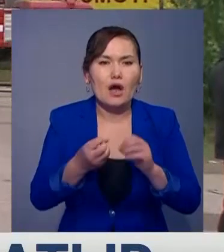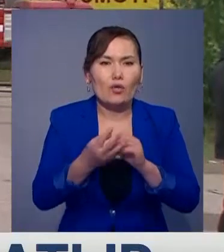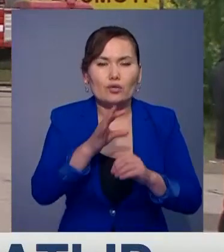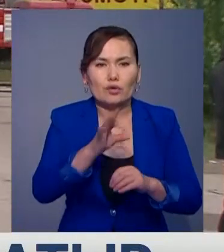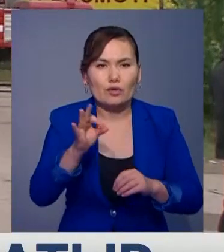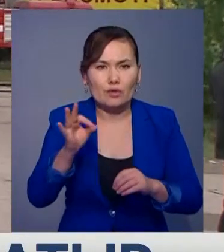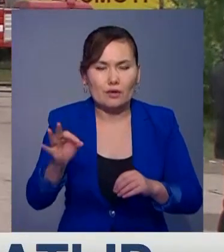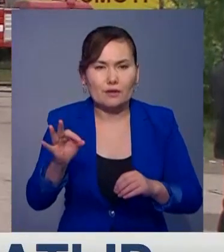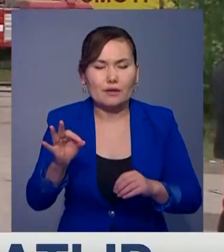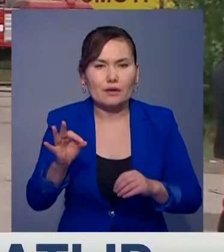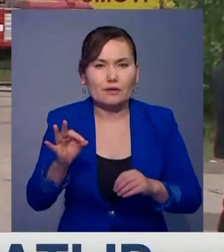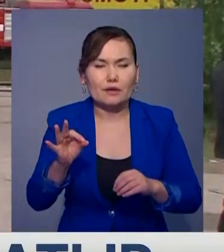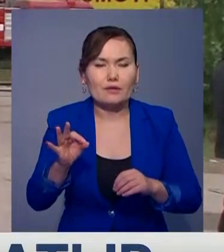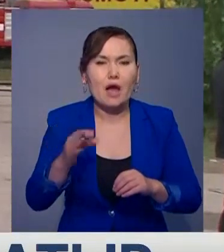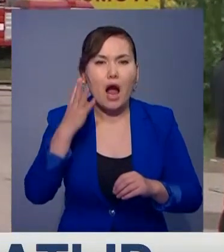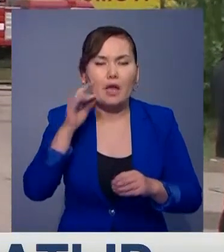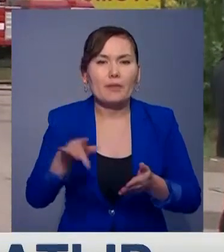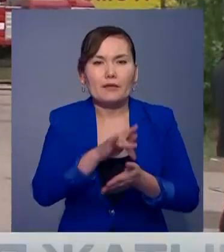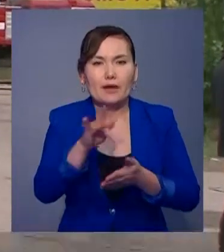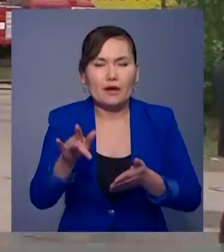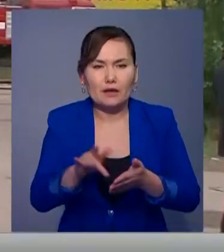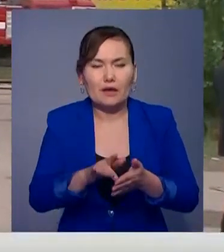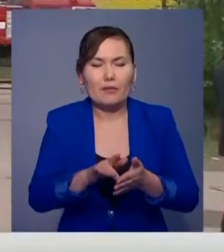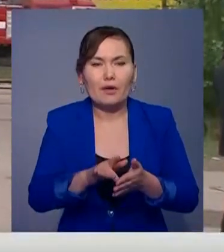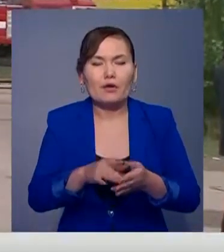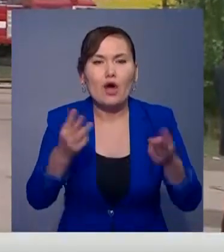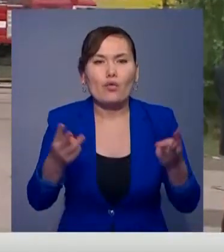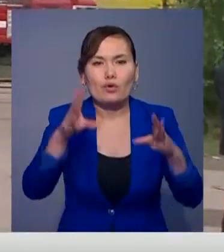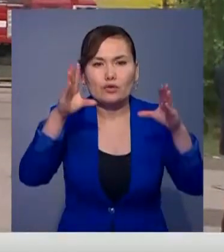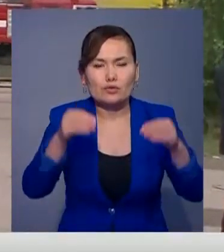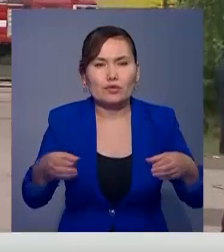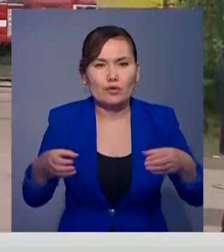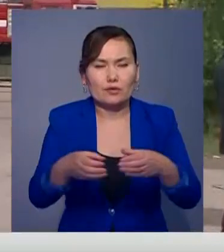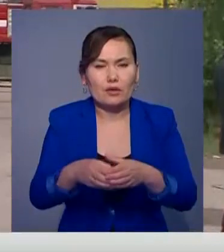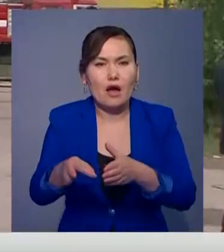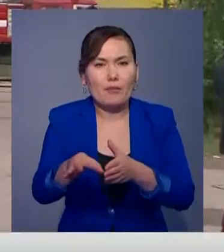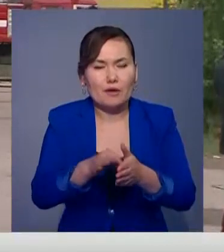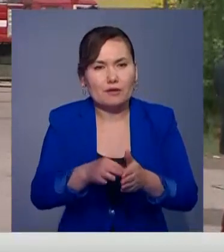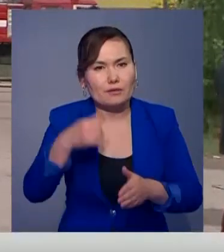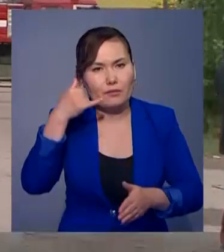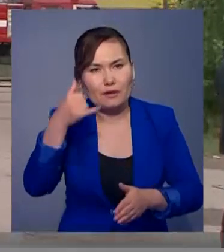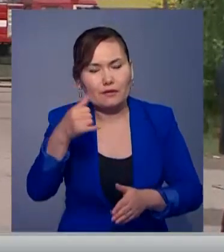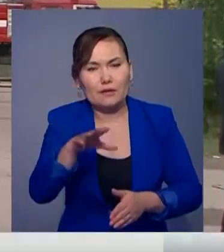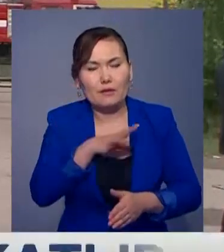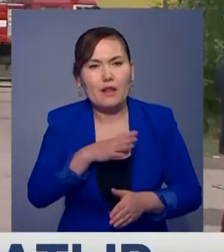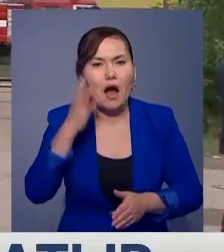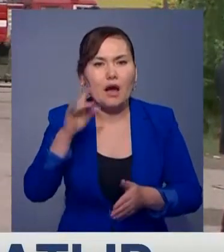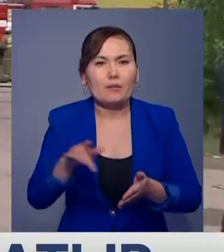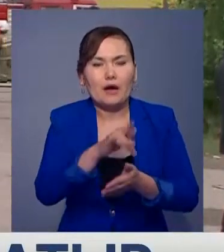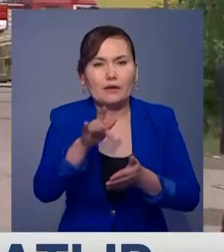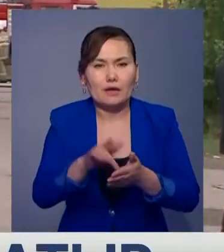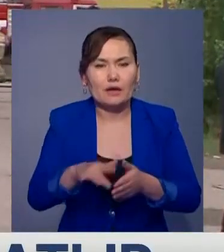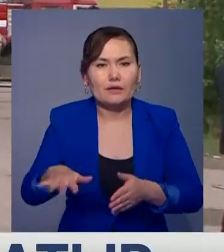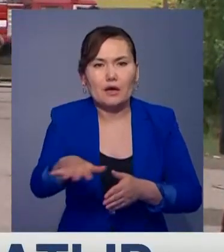14:00-де соған таяулас Алматы қалалық өрт сөндіру қызметіне шұғыл хабарлама жетті. Яғни Алматы қаласындағы солтүстік айналма